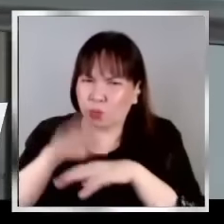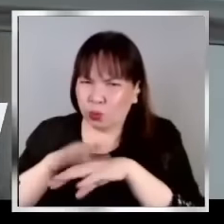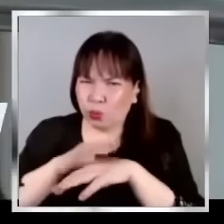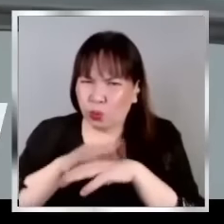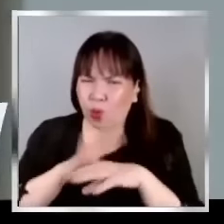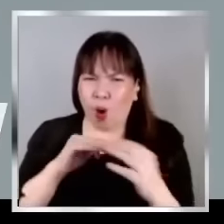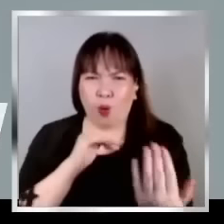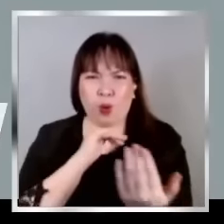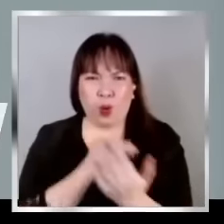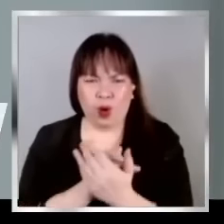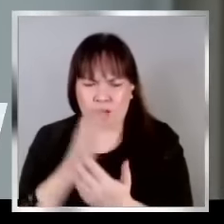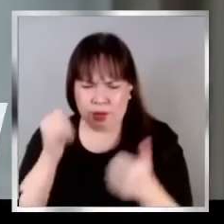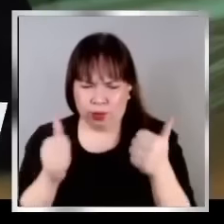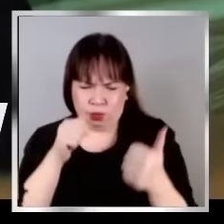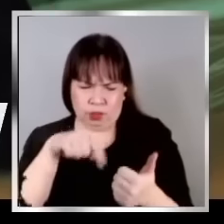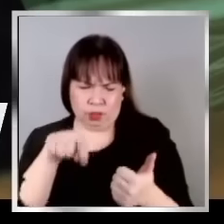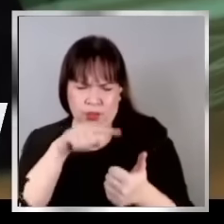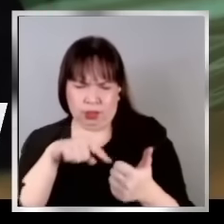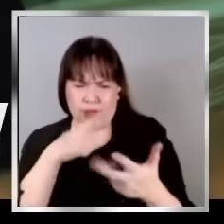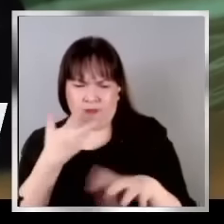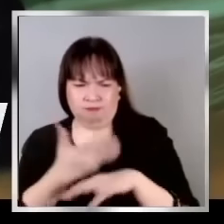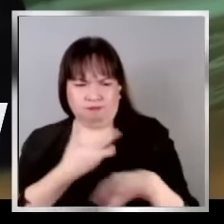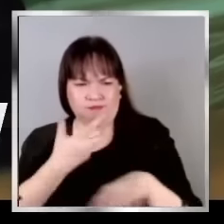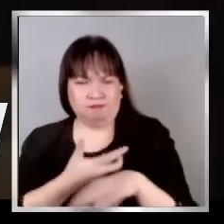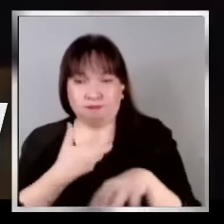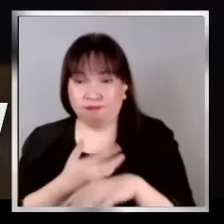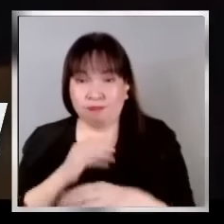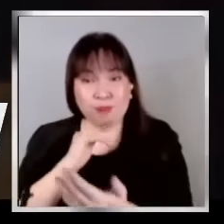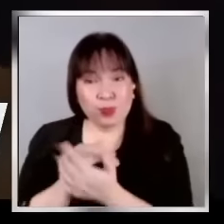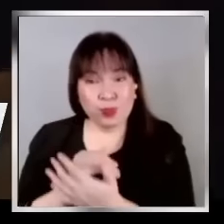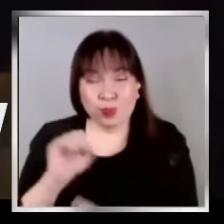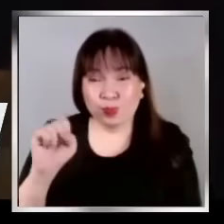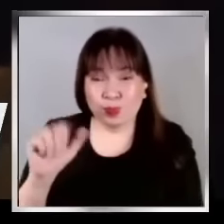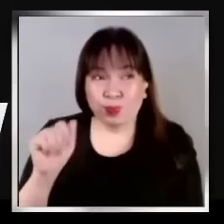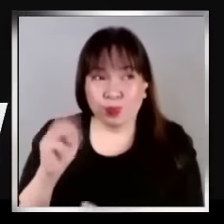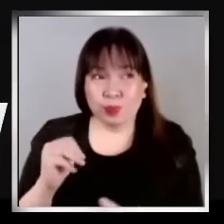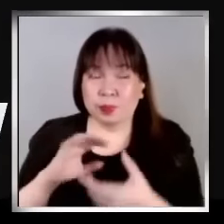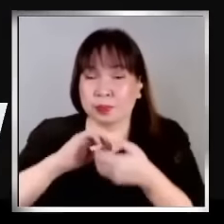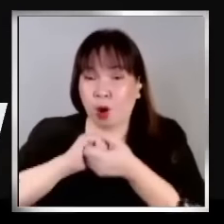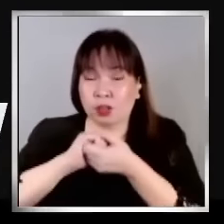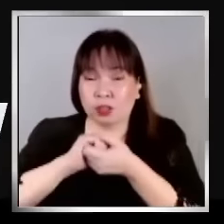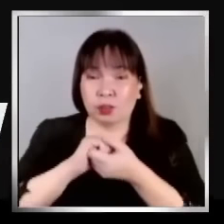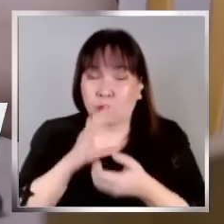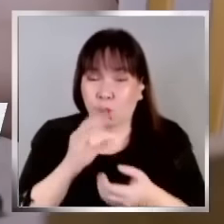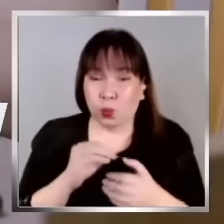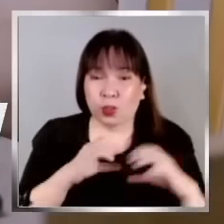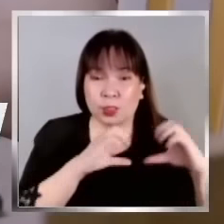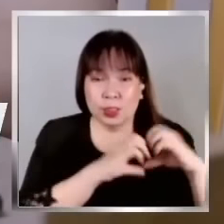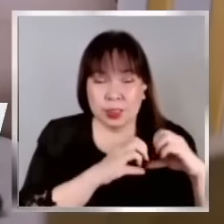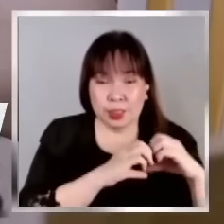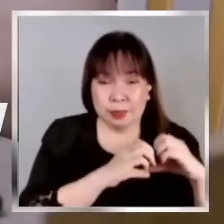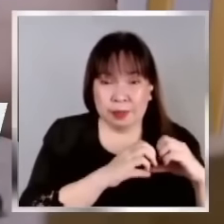at maiwasan ang mga scam. Produkto ito ng partnership ng GMA Network, GMA New Media Inc. at